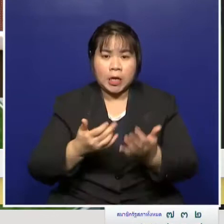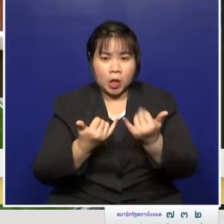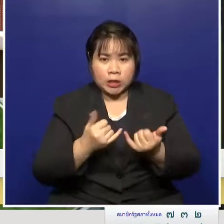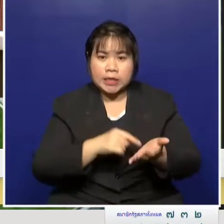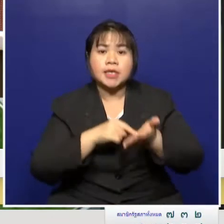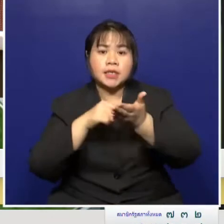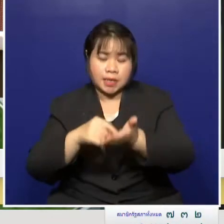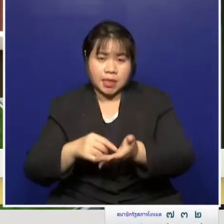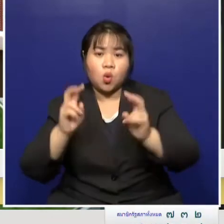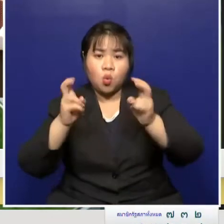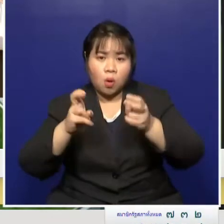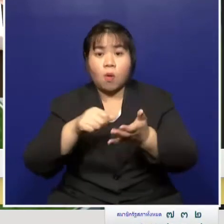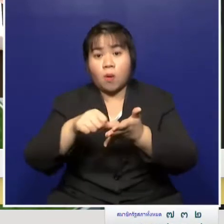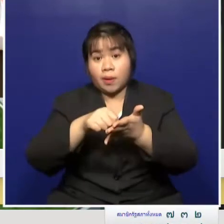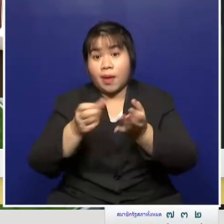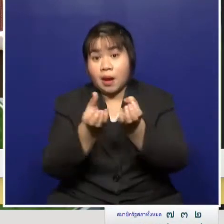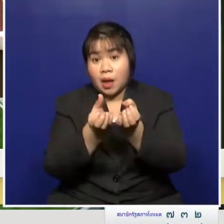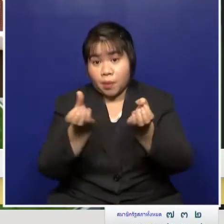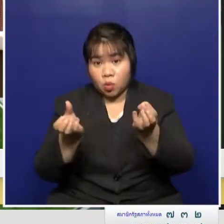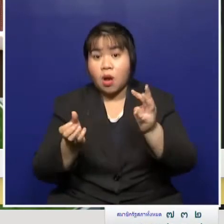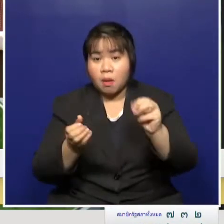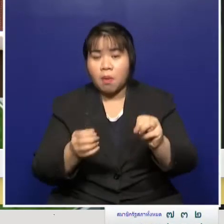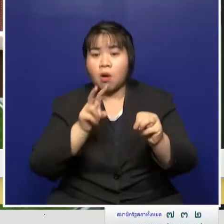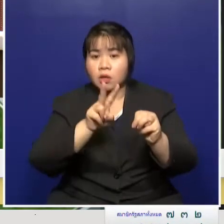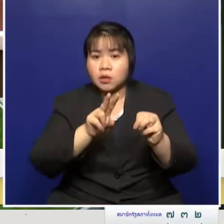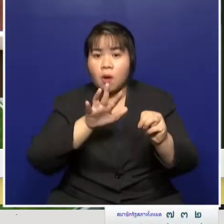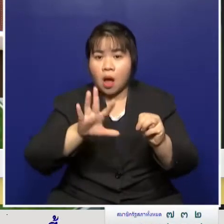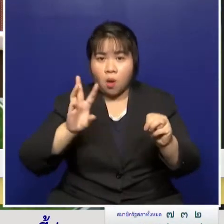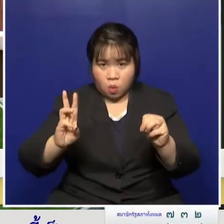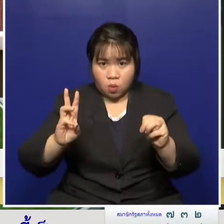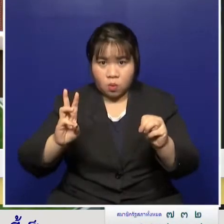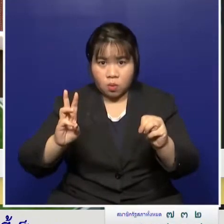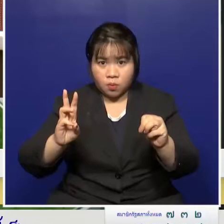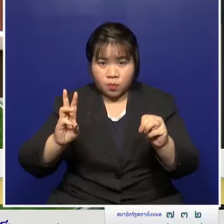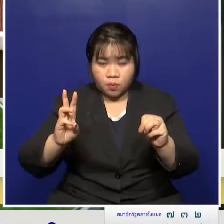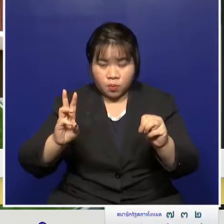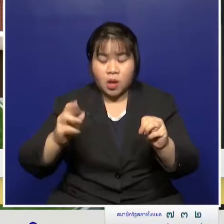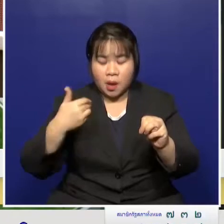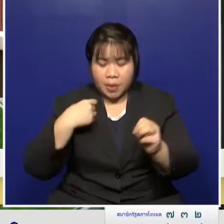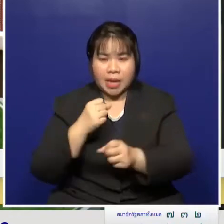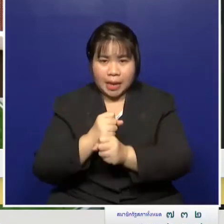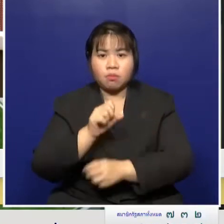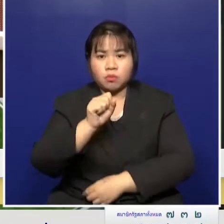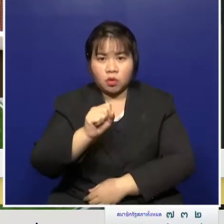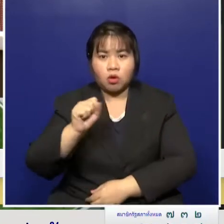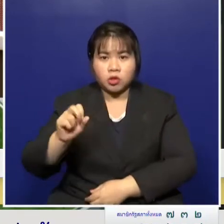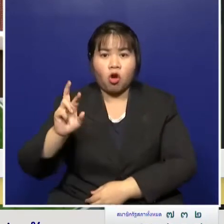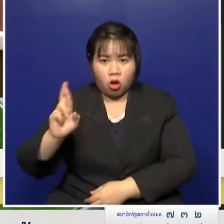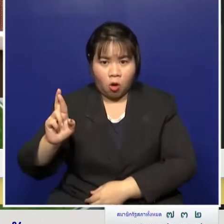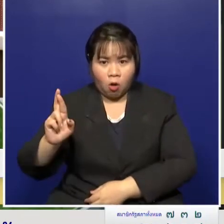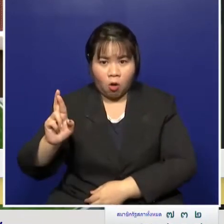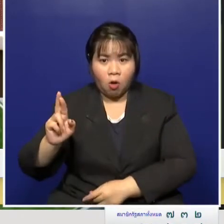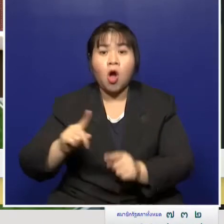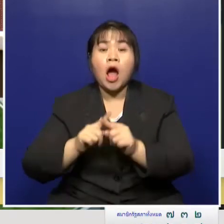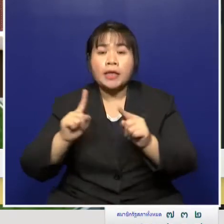อยัตติแก้รัฐธรรมนูญในมาตรา256ตั้งสสร.โดยไม่แตะ